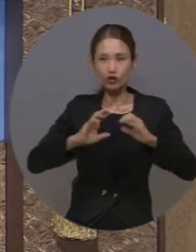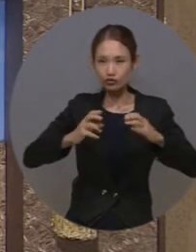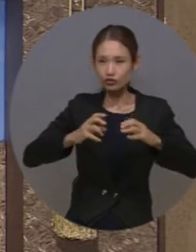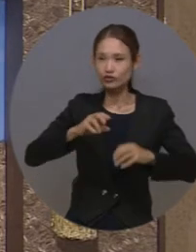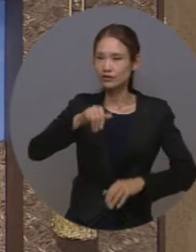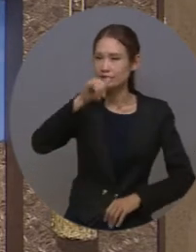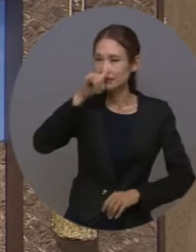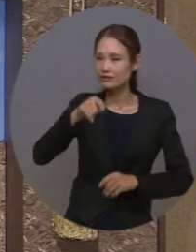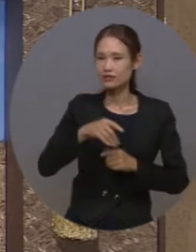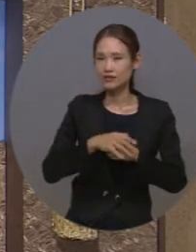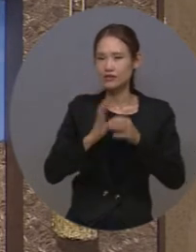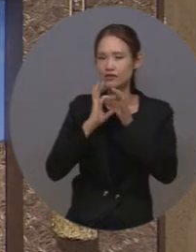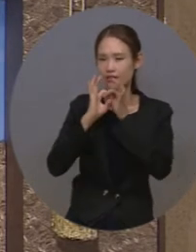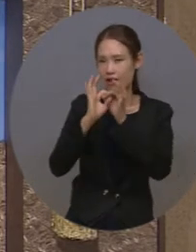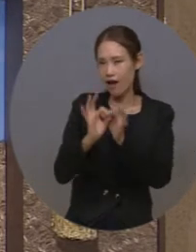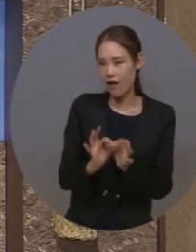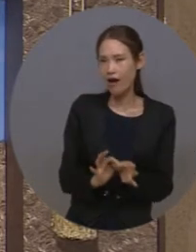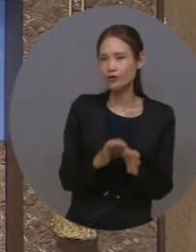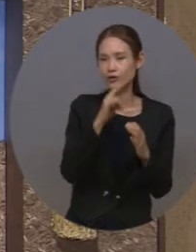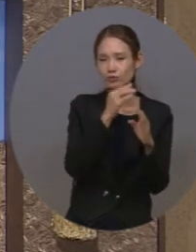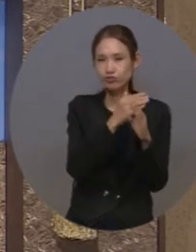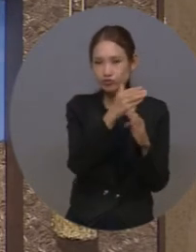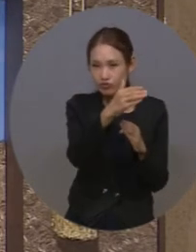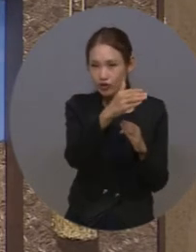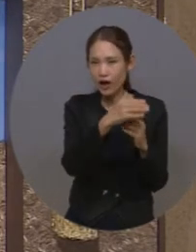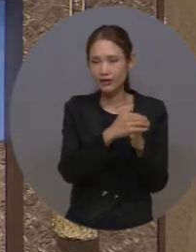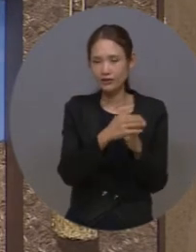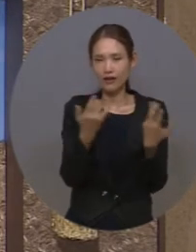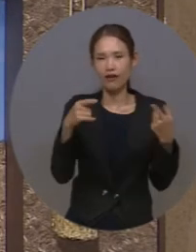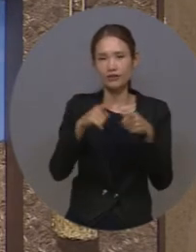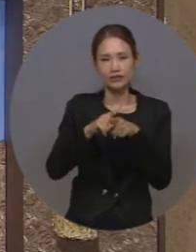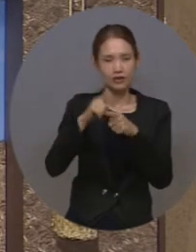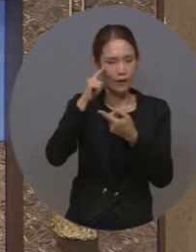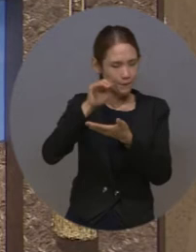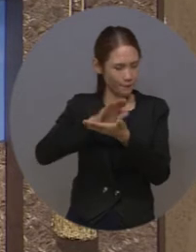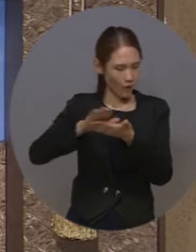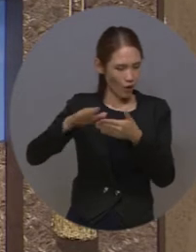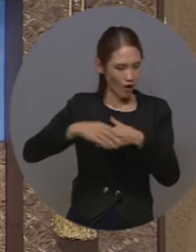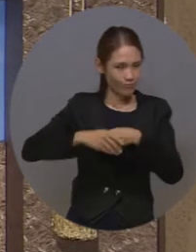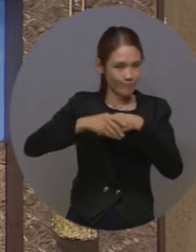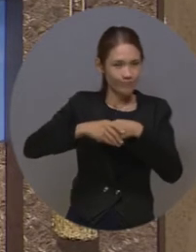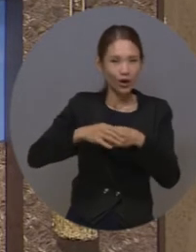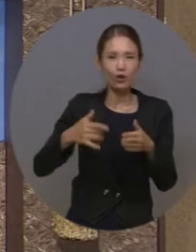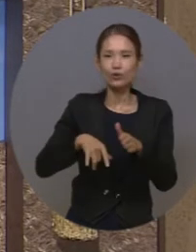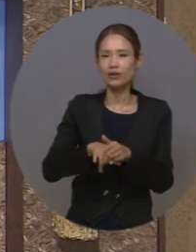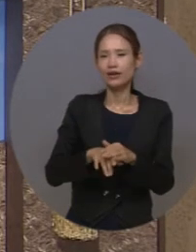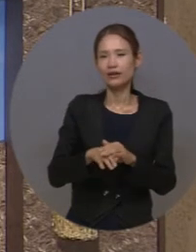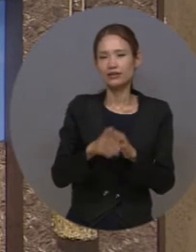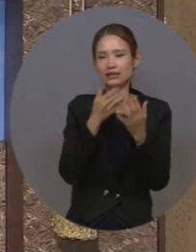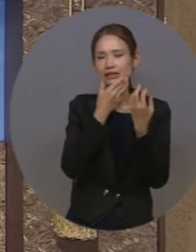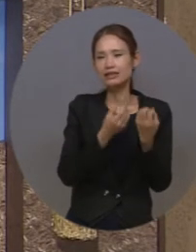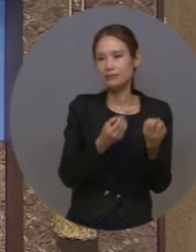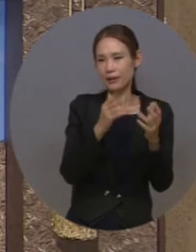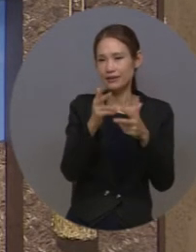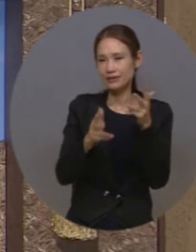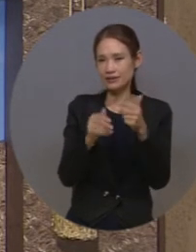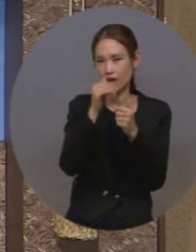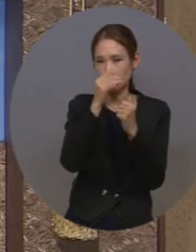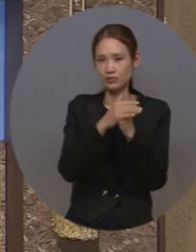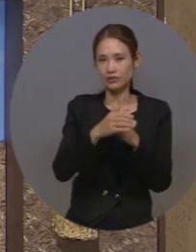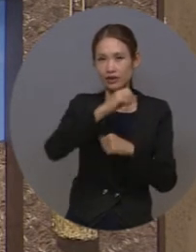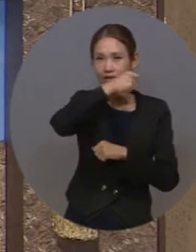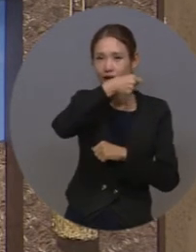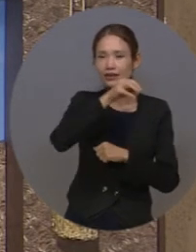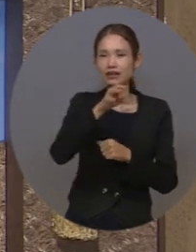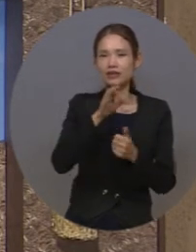끊임없이 이제 북한하고 같이 평화를 할 수 있는 여러 그런 이벤트나 사업이 있는데 예. 그런 거를 예산을